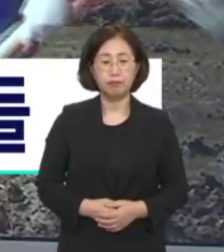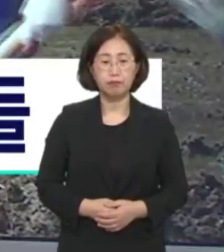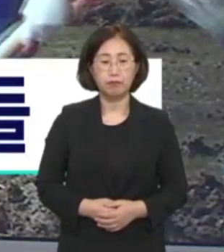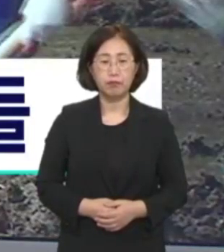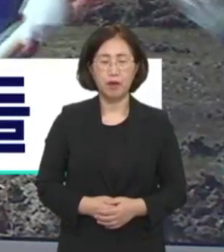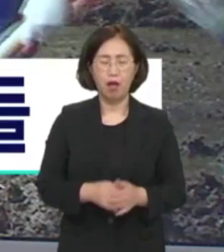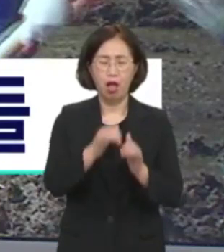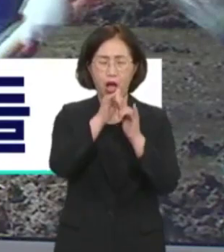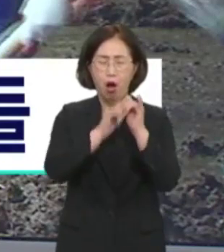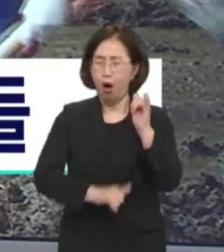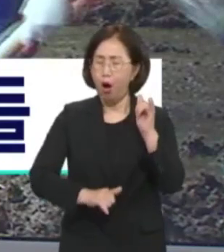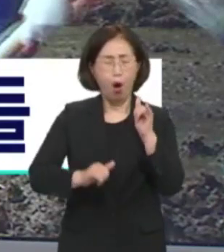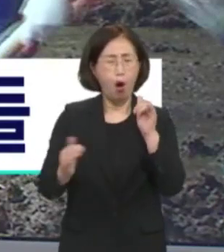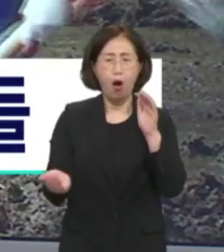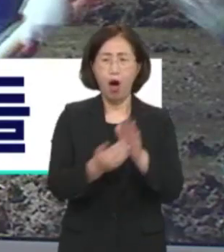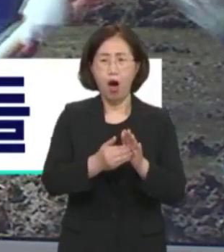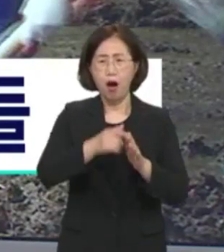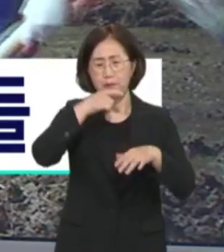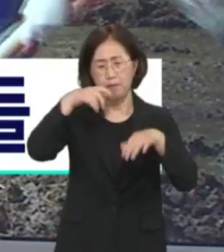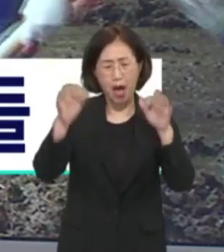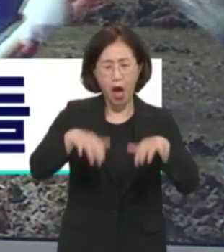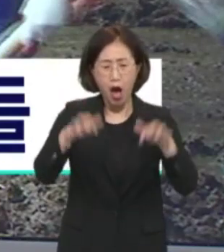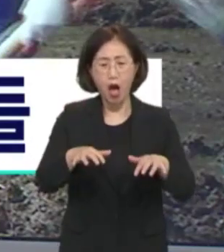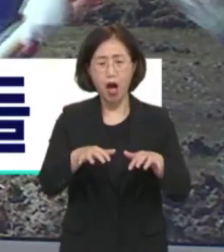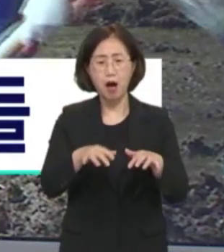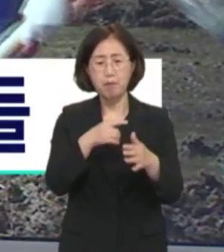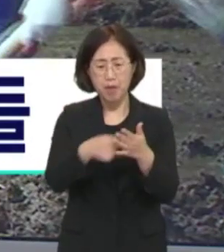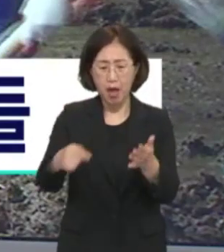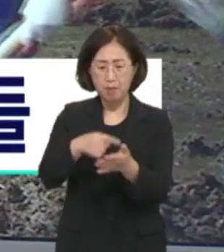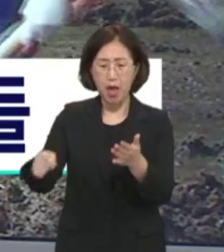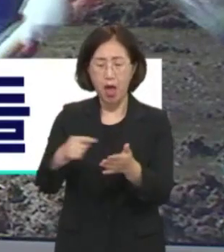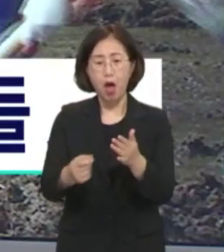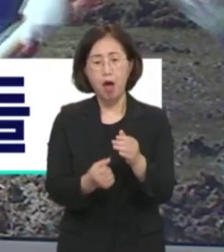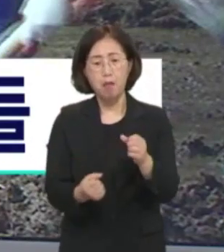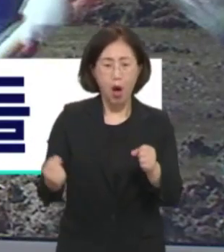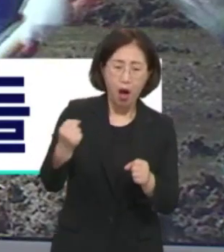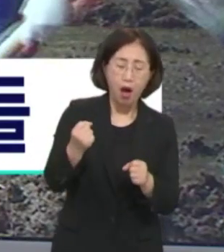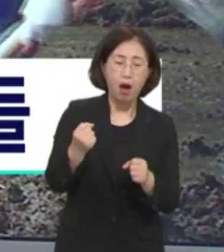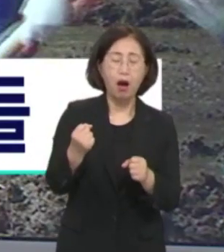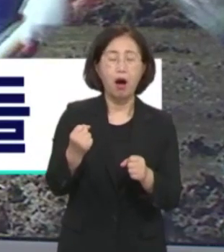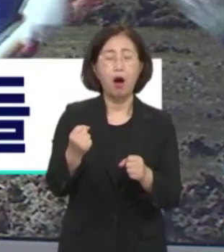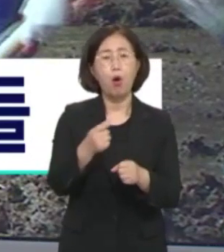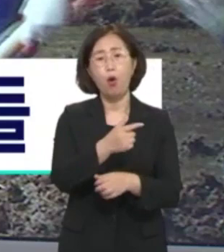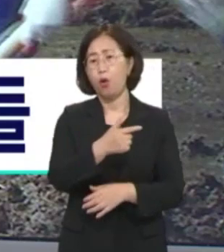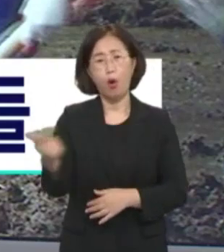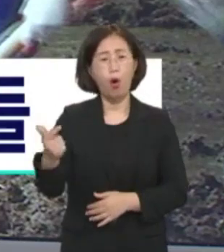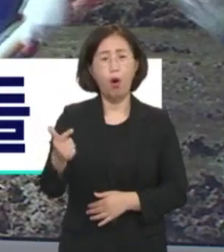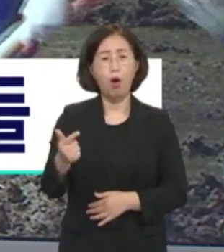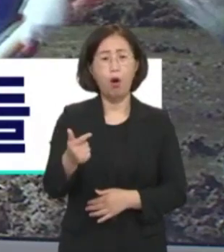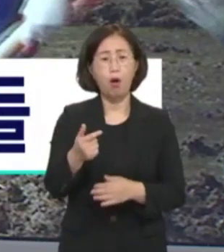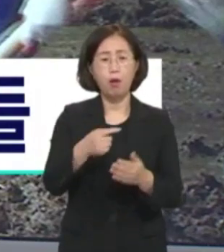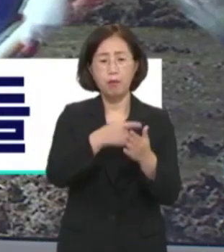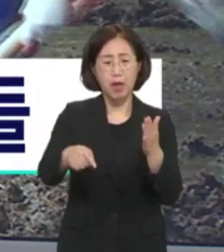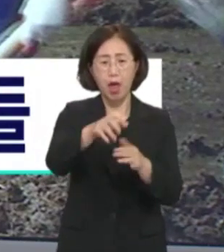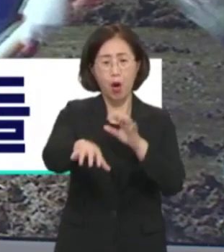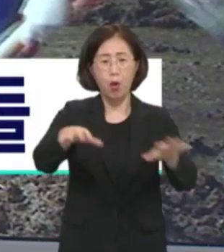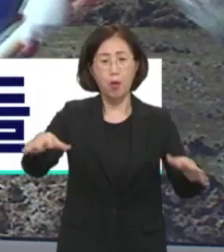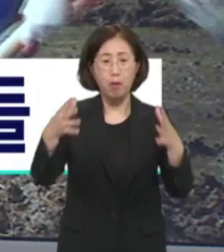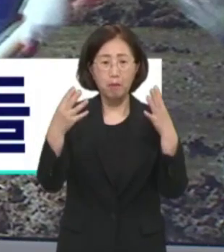역대급 폭우로 인한 피해를 복구하기 위한 작업도 시작됐습니다. 하지만 워낙 피해 규모가 큰 데다 범위도 넓어서